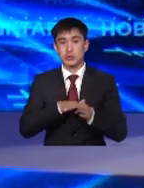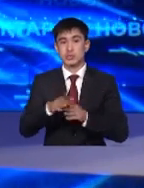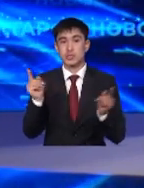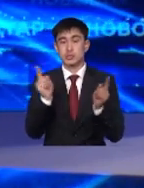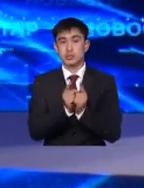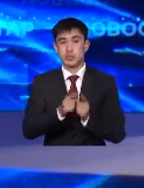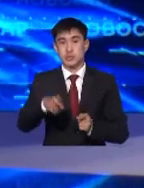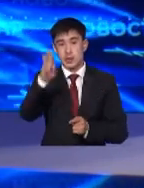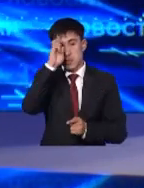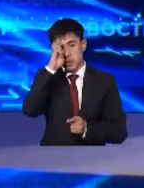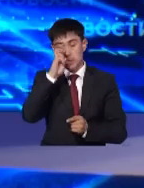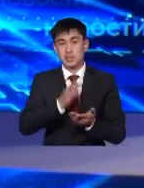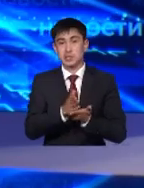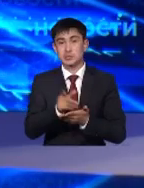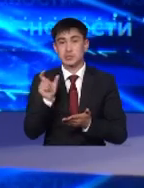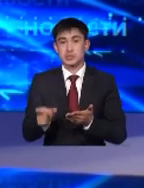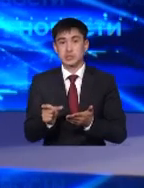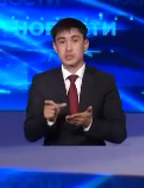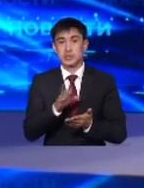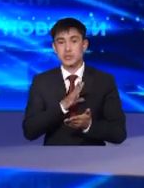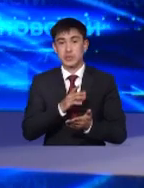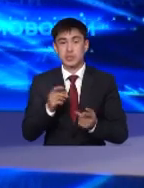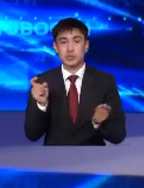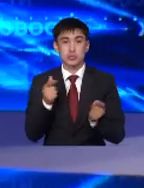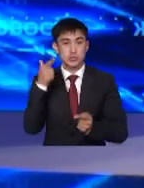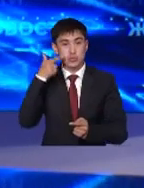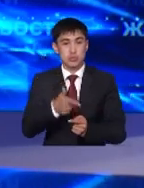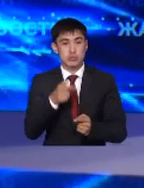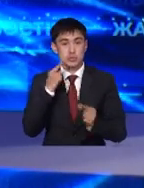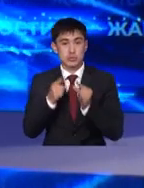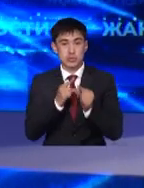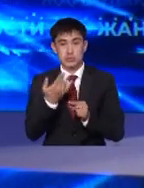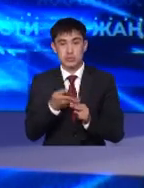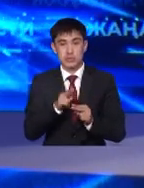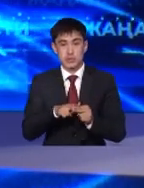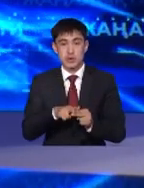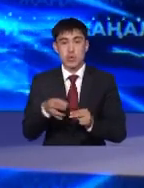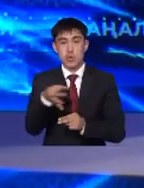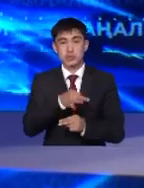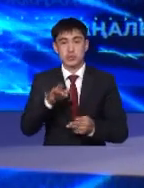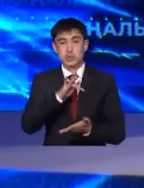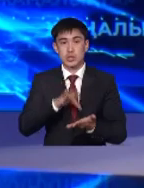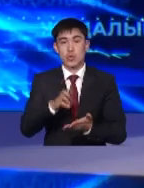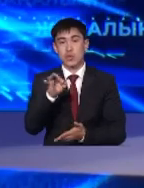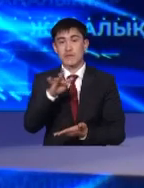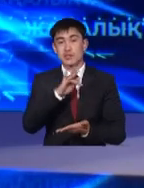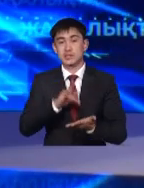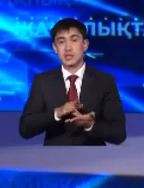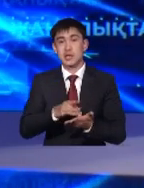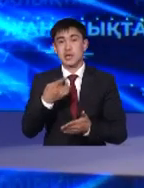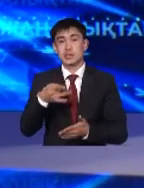кездесуде мемлекеттік қызметші әдеп бұзған еді, дөрекі сөйледі. Осыған байланысты облыс орталығы Қонаев қаласында